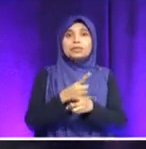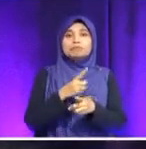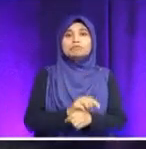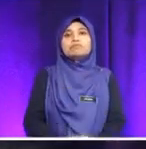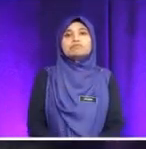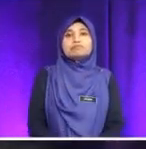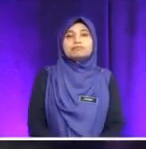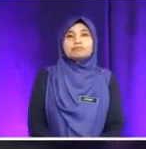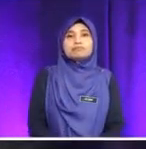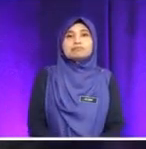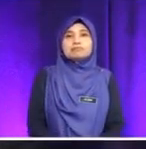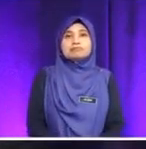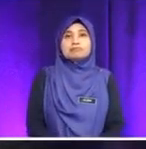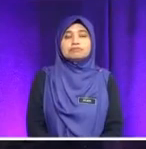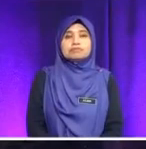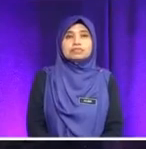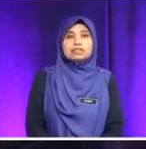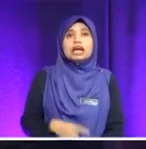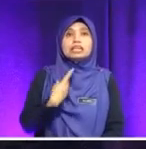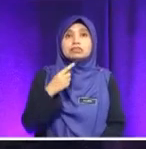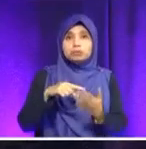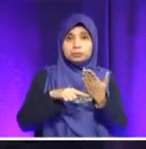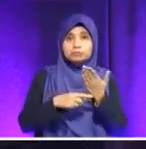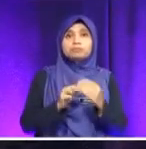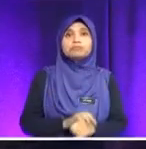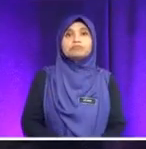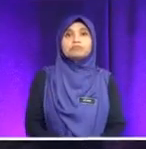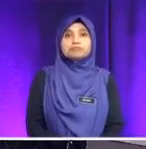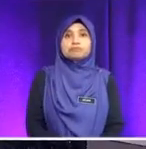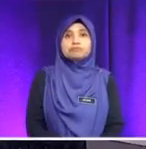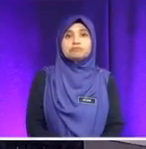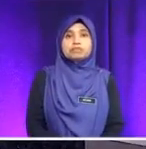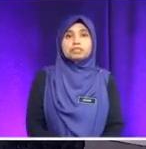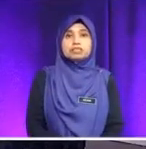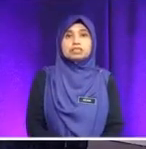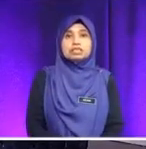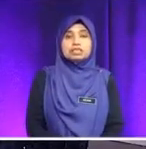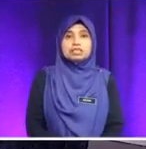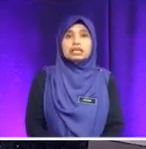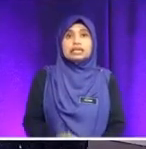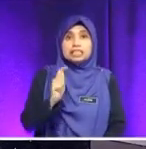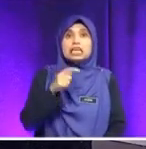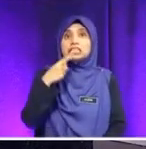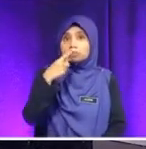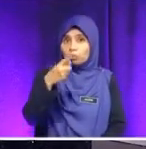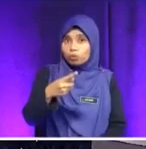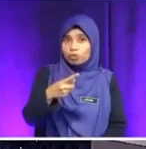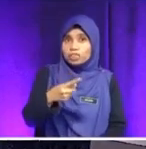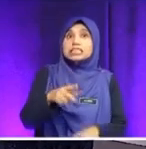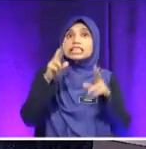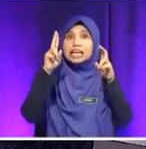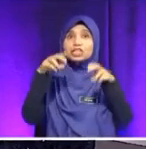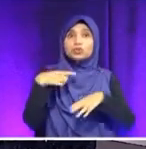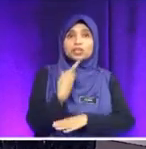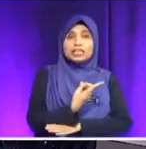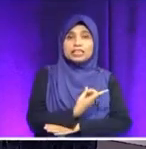pada hari ini cikgu? Okey, baik, okay, kita mulakan. Okey, macam yang disebutkan oleh Aiman, kita punya tajuk, kita